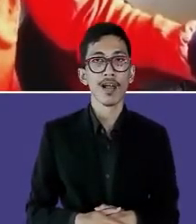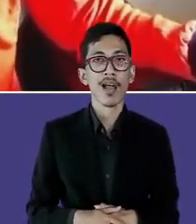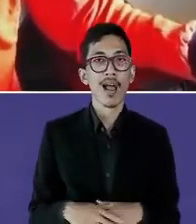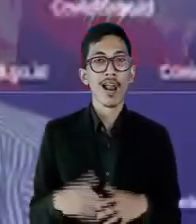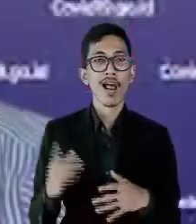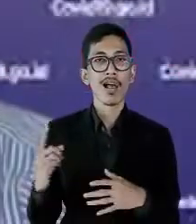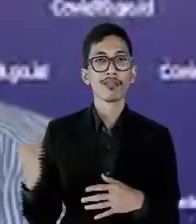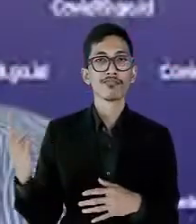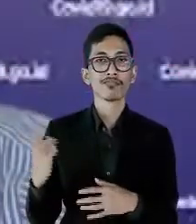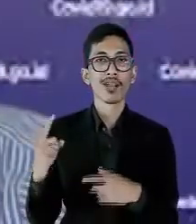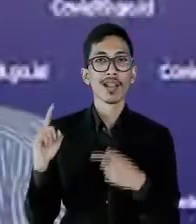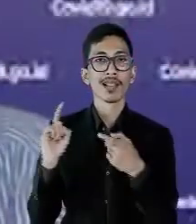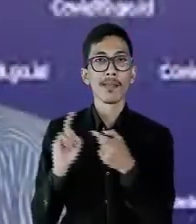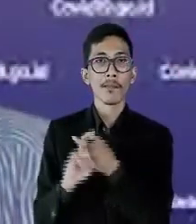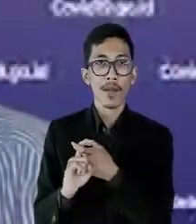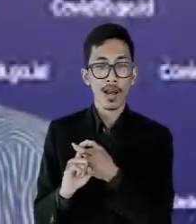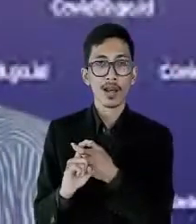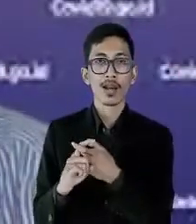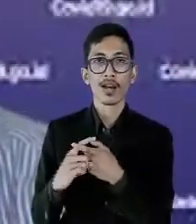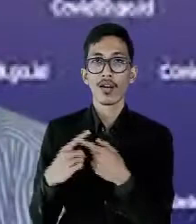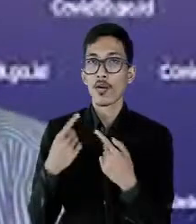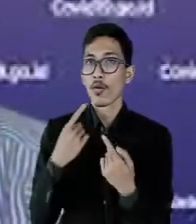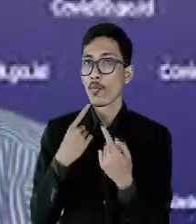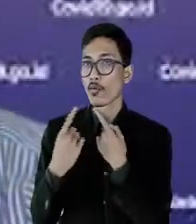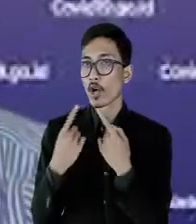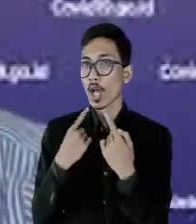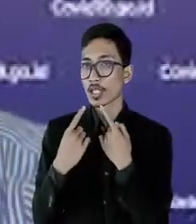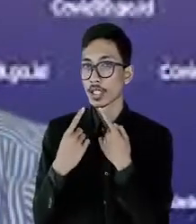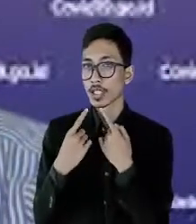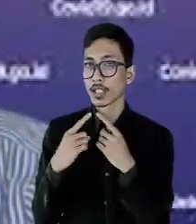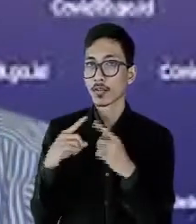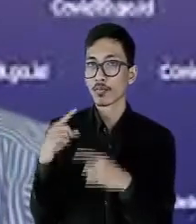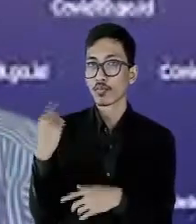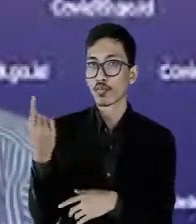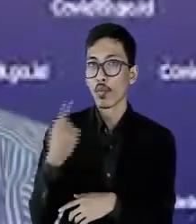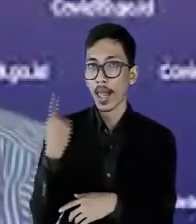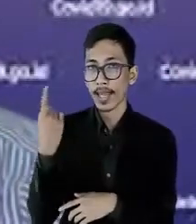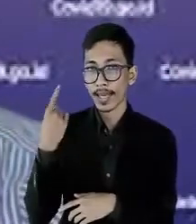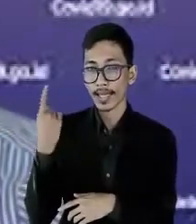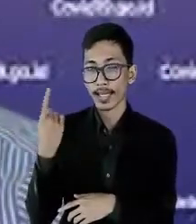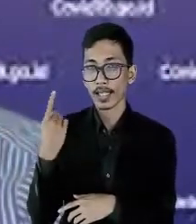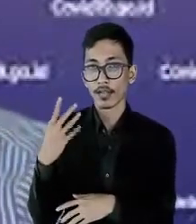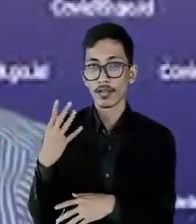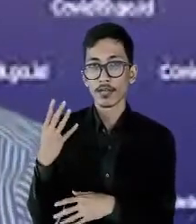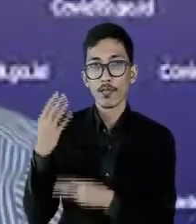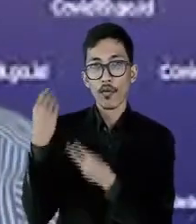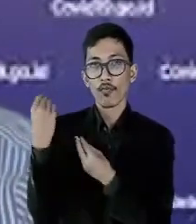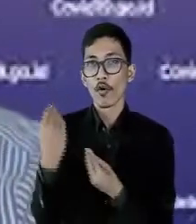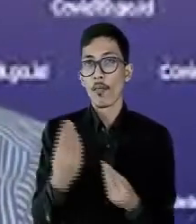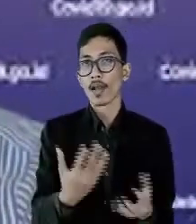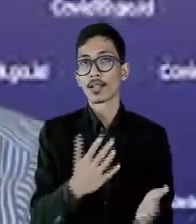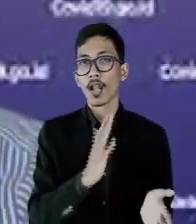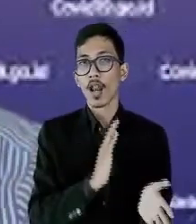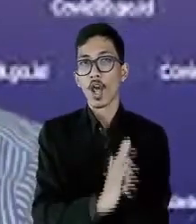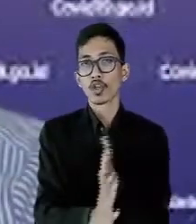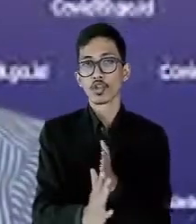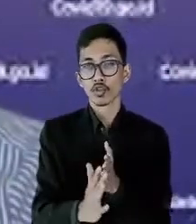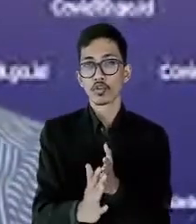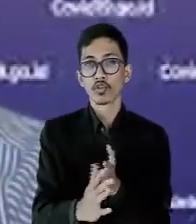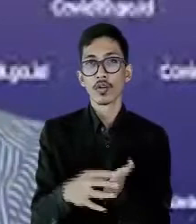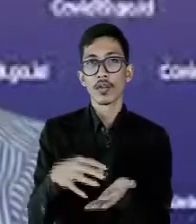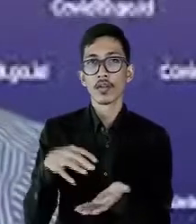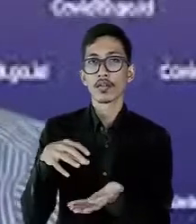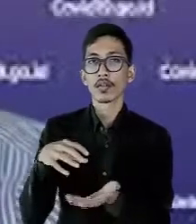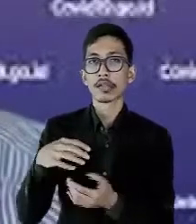rekan komunikasi publik yang sudah bergabung untuk memberikan informasi secara langsung kondisi dan